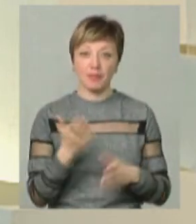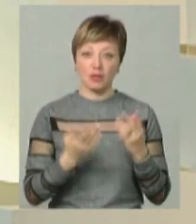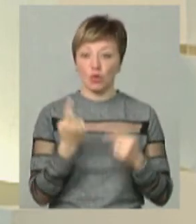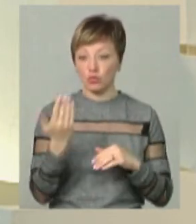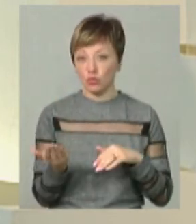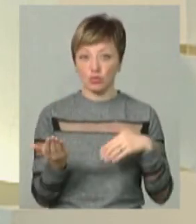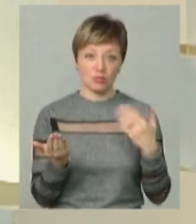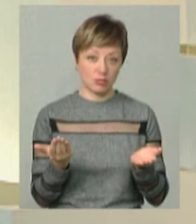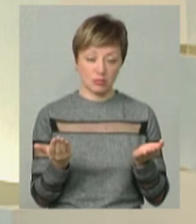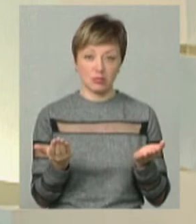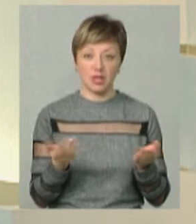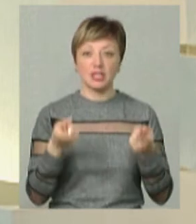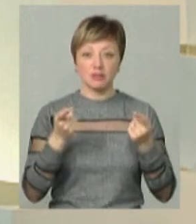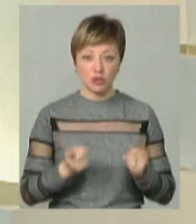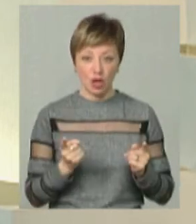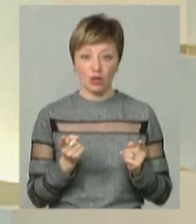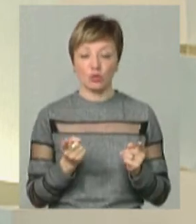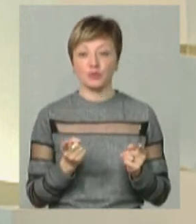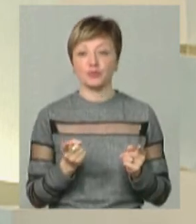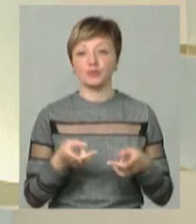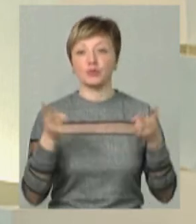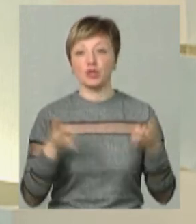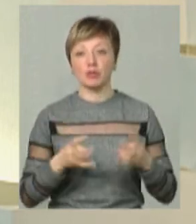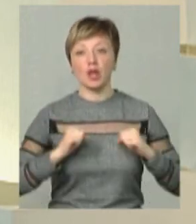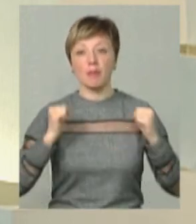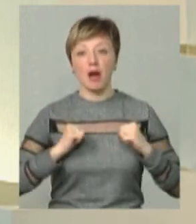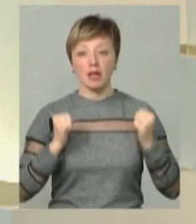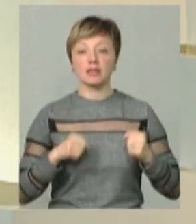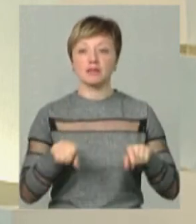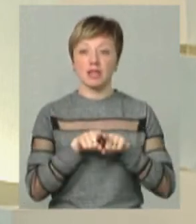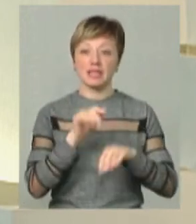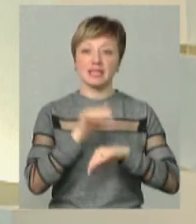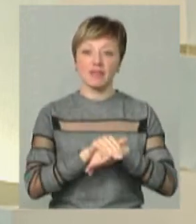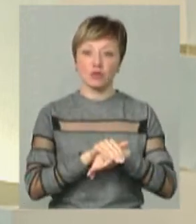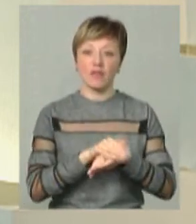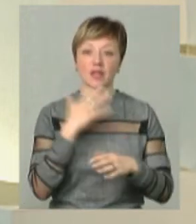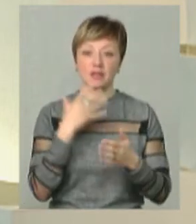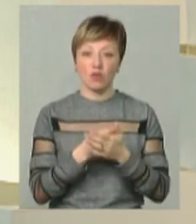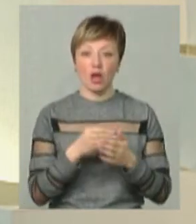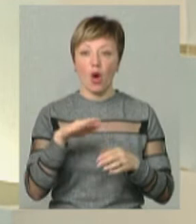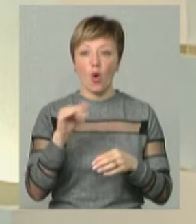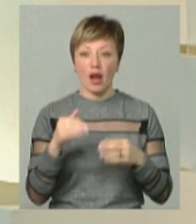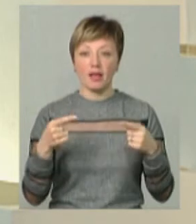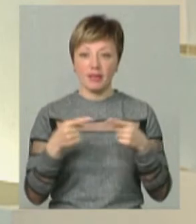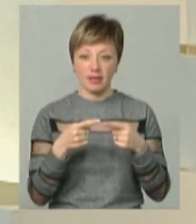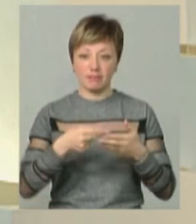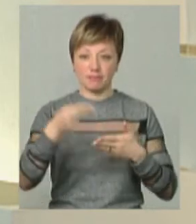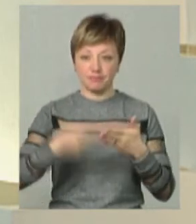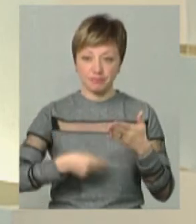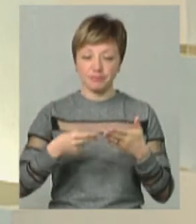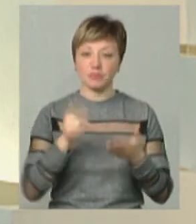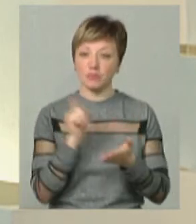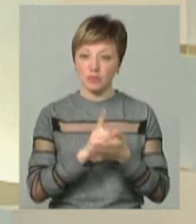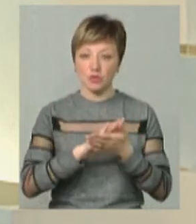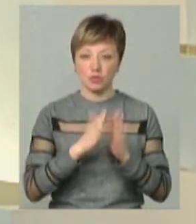одного боку, і з другого боку. І, звичайно, потрібно намагатися все-таки зафіксувати свої орендні відносини на папері, да, щоб